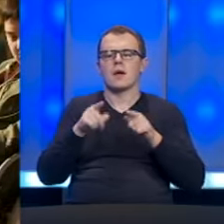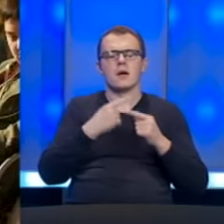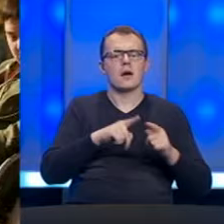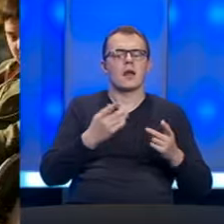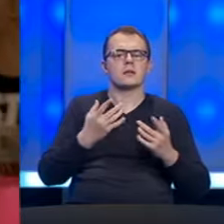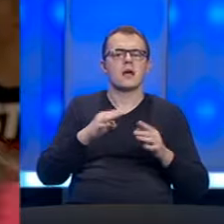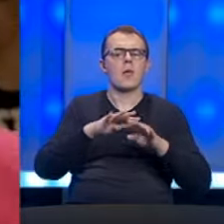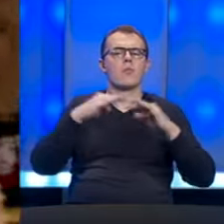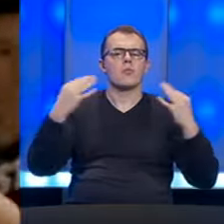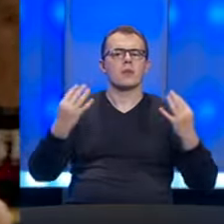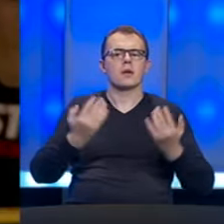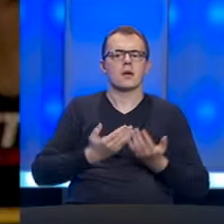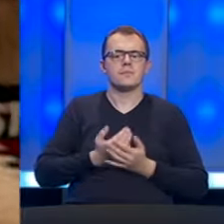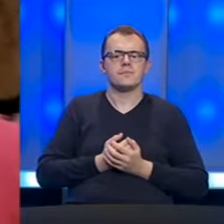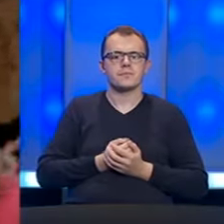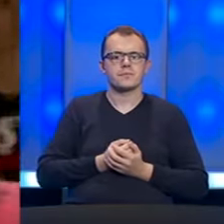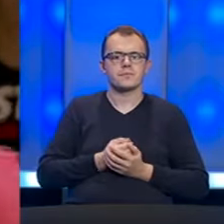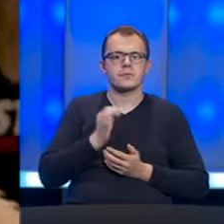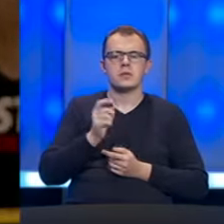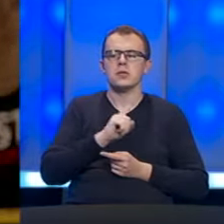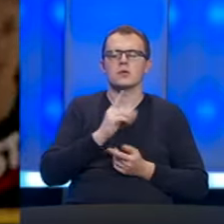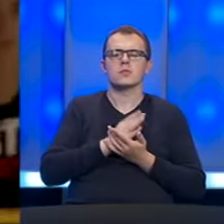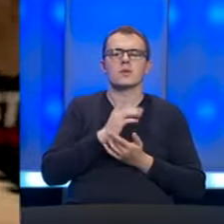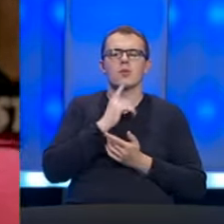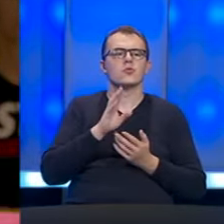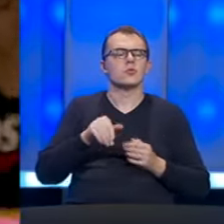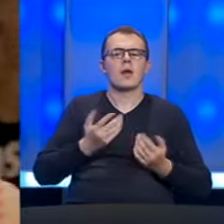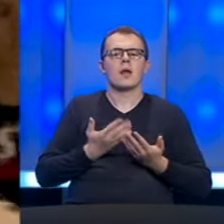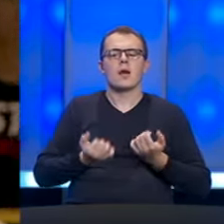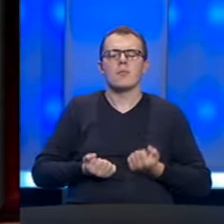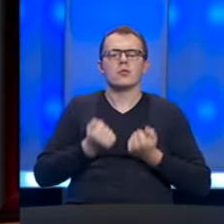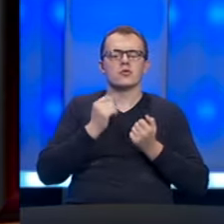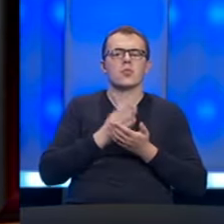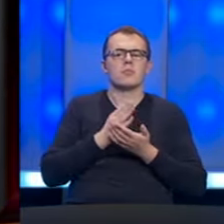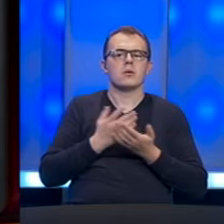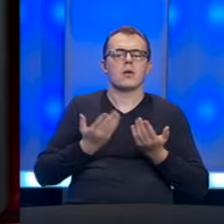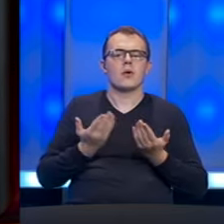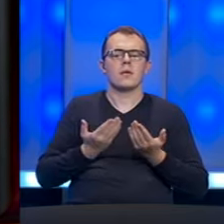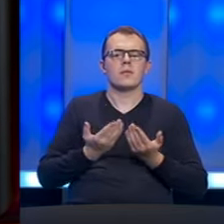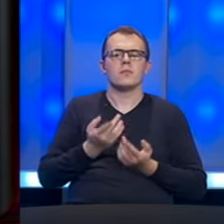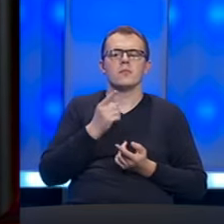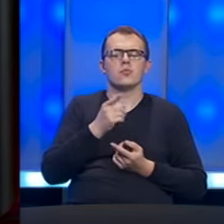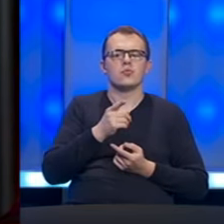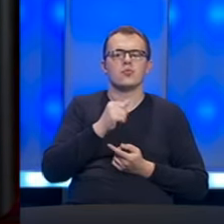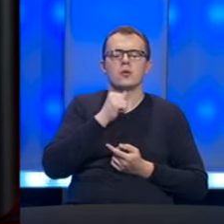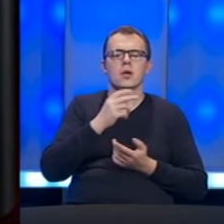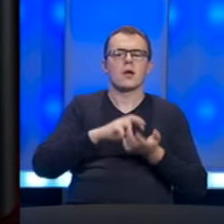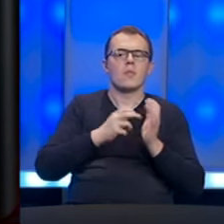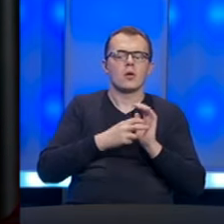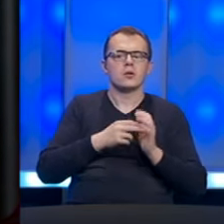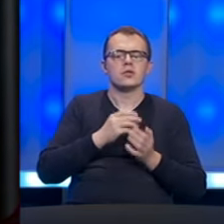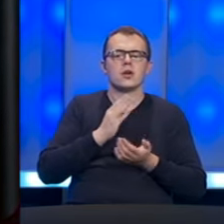to, sigurno da nisu bili samo ovi koji su imali bilo kakve poteškoće ili probleme. Bilo je tu